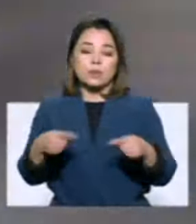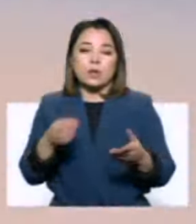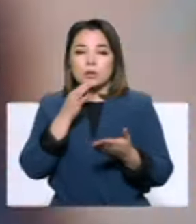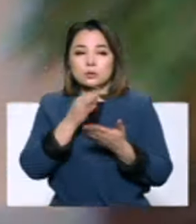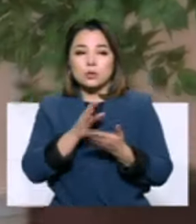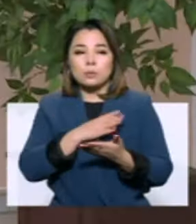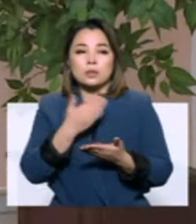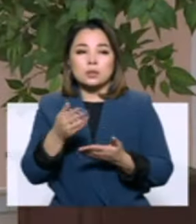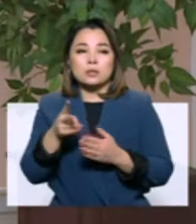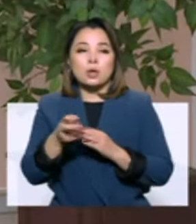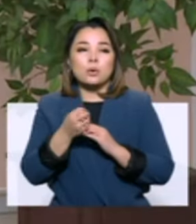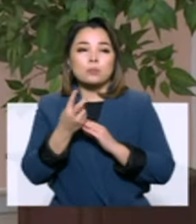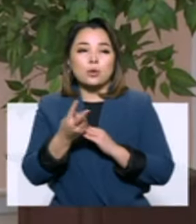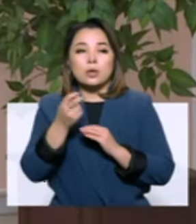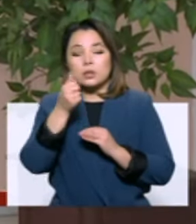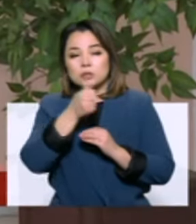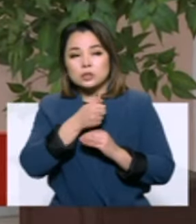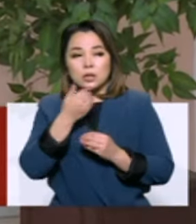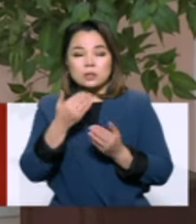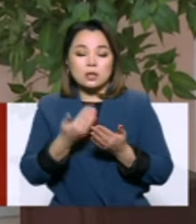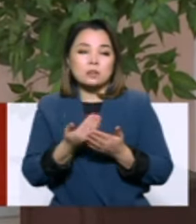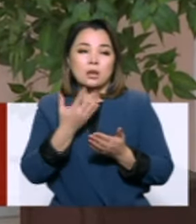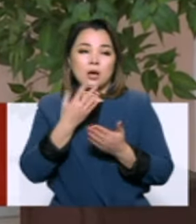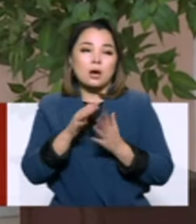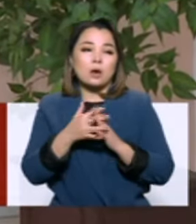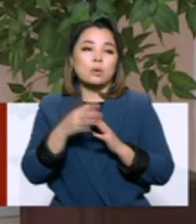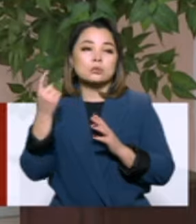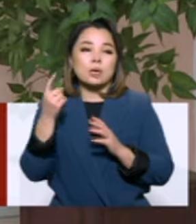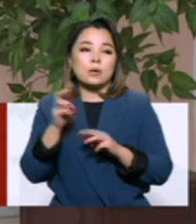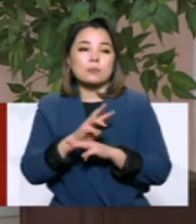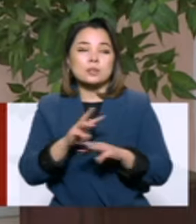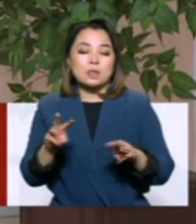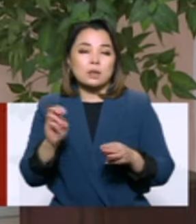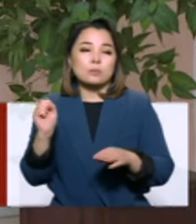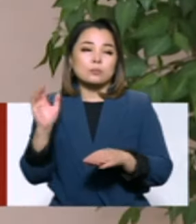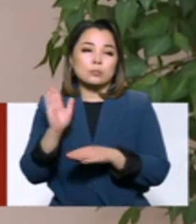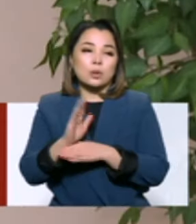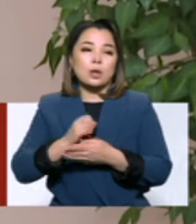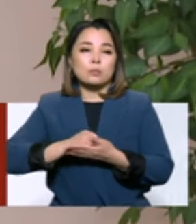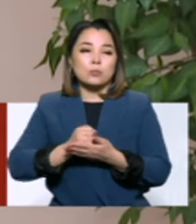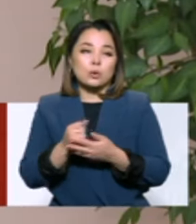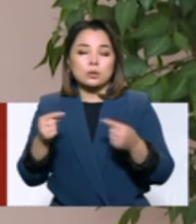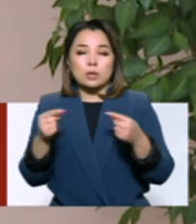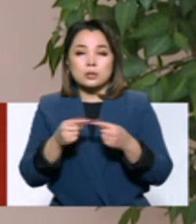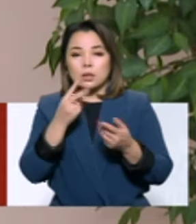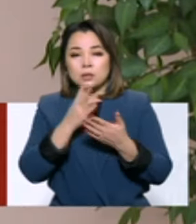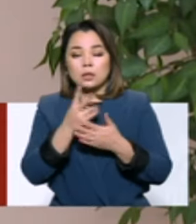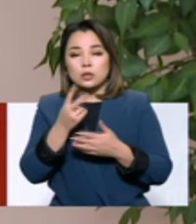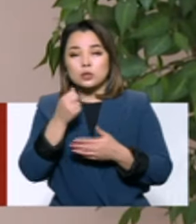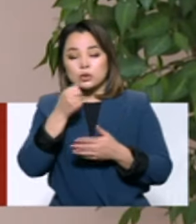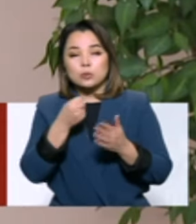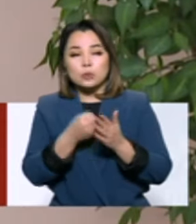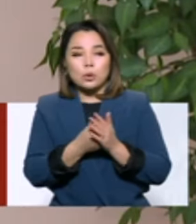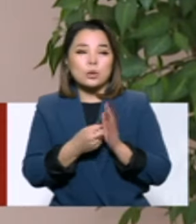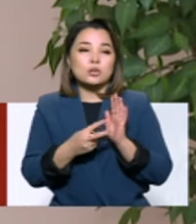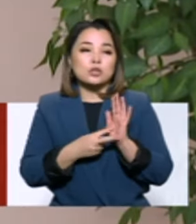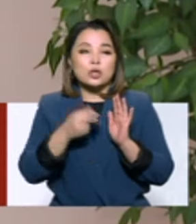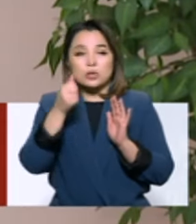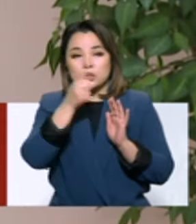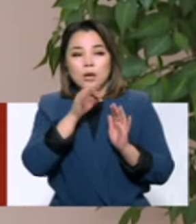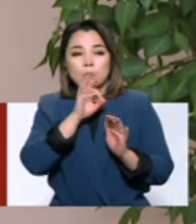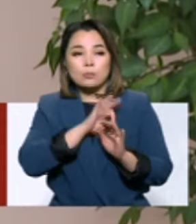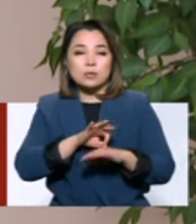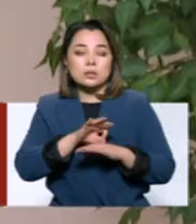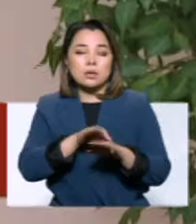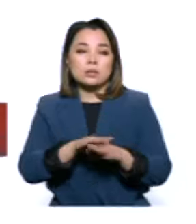береді. 2012 жылғы ауыл шаруашылық министрлігімен бекітілген бұйрыққа сәйкес олардың 2 жылдан 7 жылға дейін жаңа